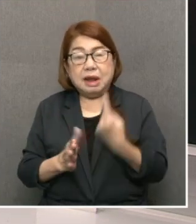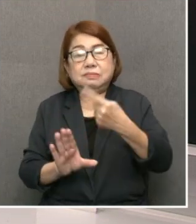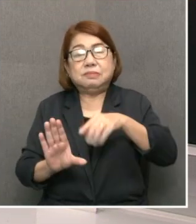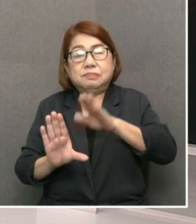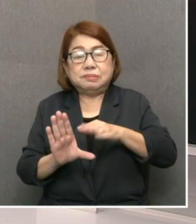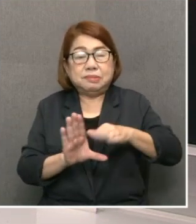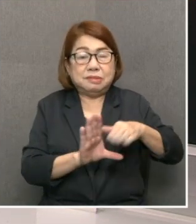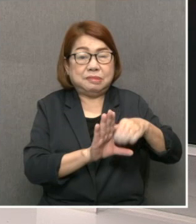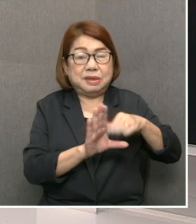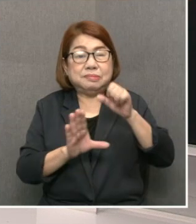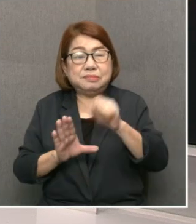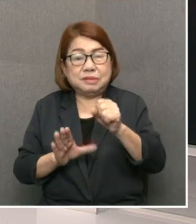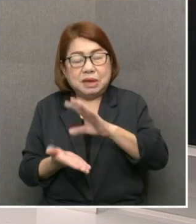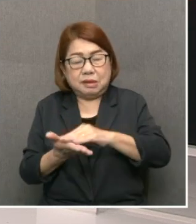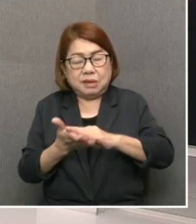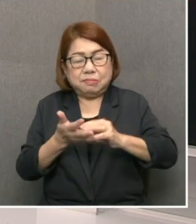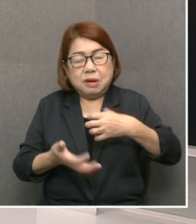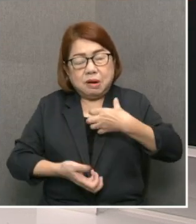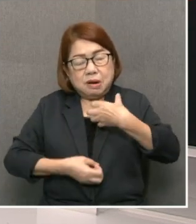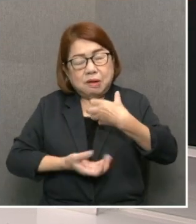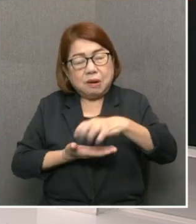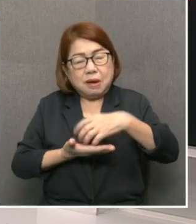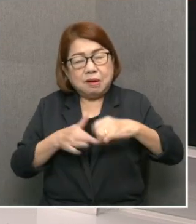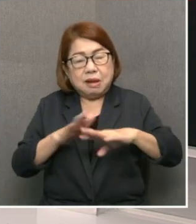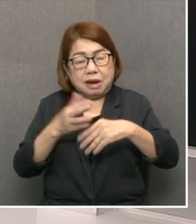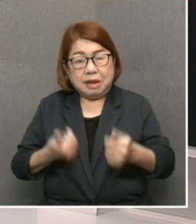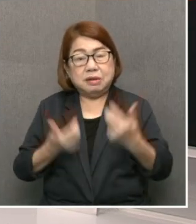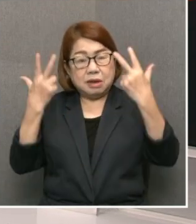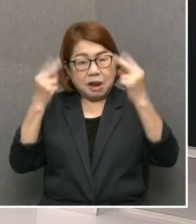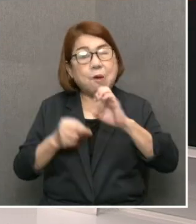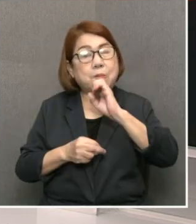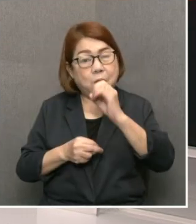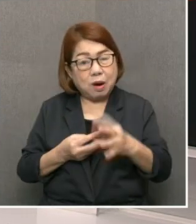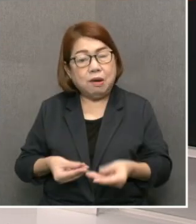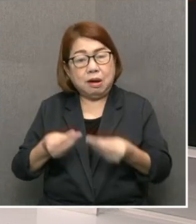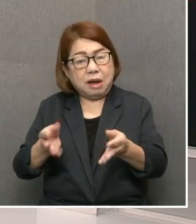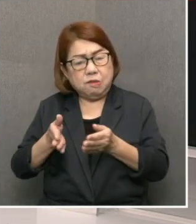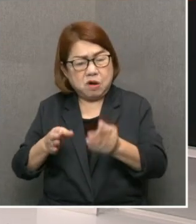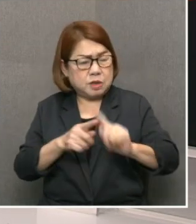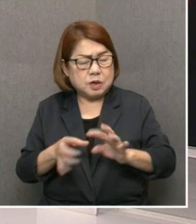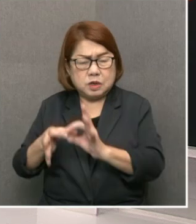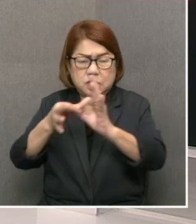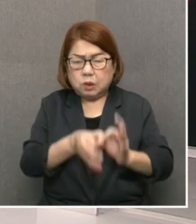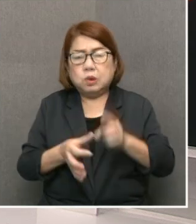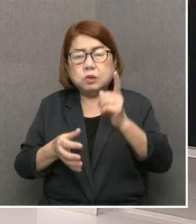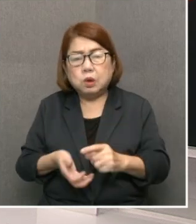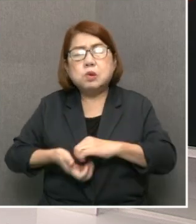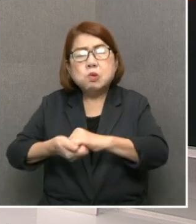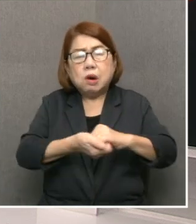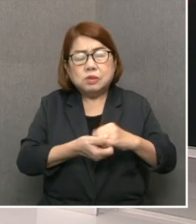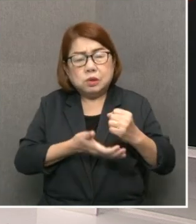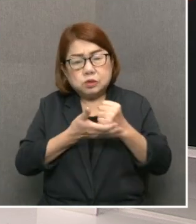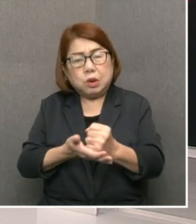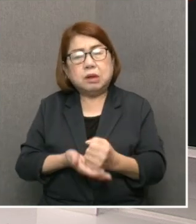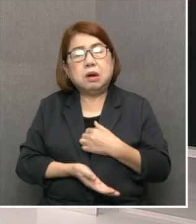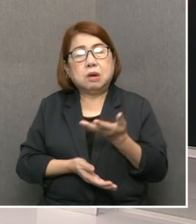ก้ปัญหาซึ่งอย่างที่เราเห็นไปเมื่อสักครู่ท่านนายกรัฐมนตรีก็คิกออฟแล้วในการมอบนโยบายทุกหน่วยงานที่เกี่ยวข้องมาร่วมมือกันแล้วก็ขอความร่วมมือจาก